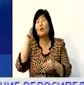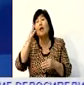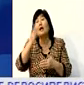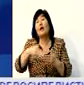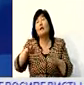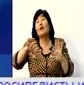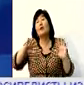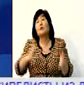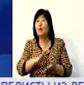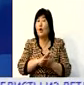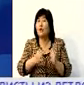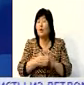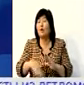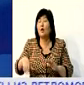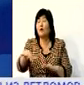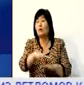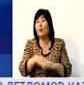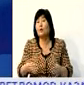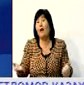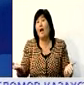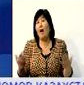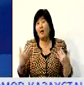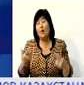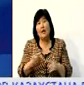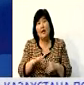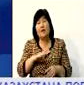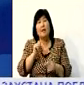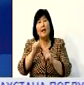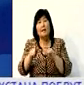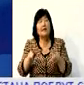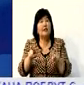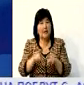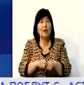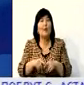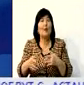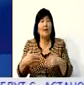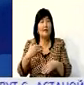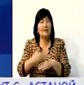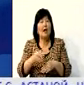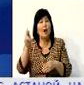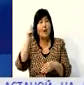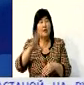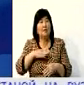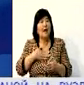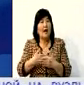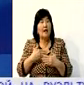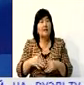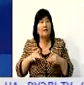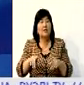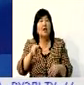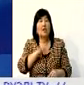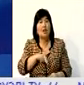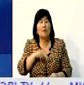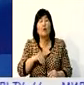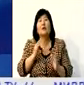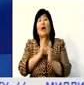ликвидации чрезвычайной ситуации в зоне массового отдыха. Им был задан именно такой сценарий. В учениях были активно задействованы и работники